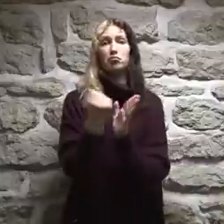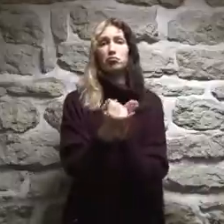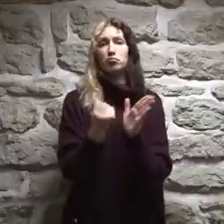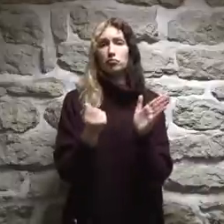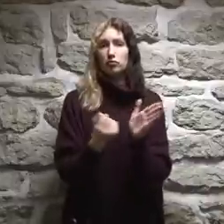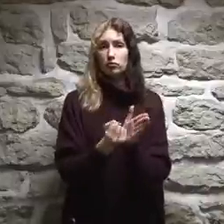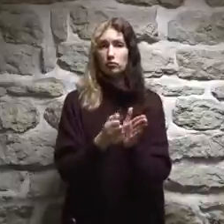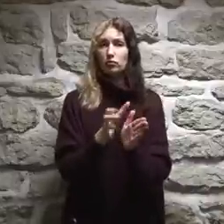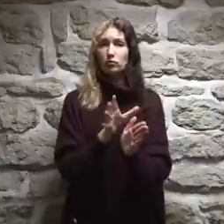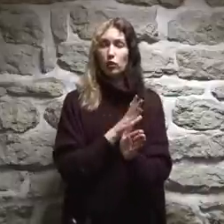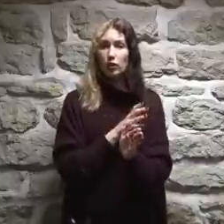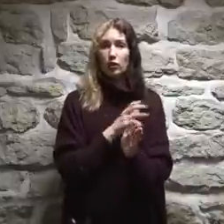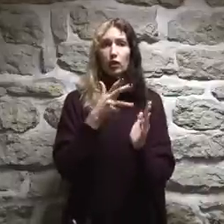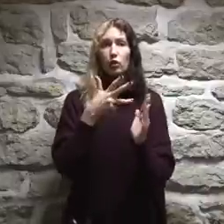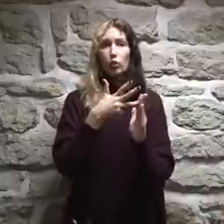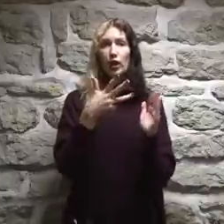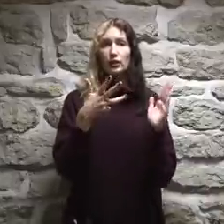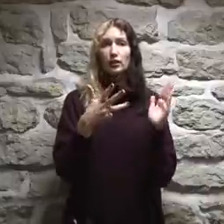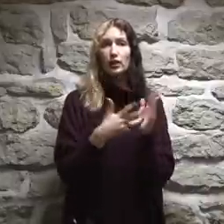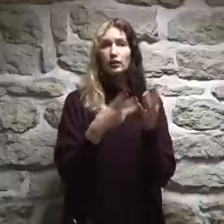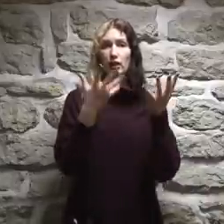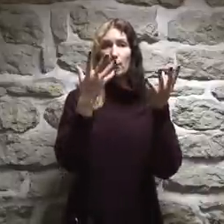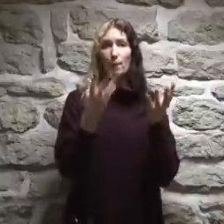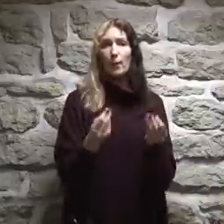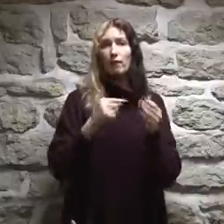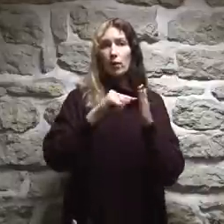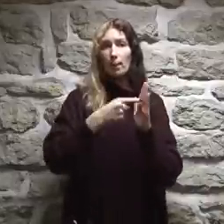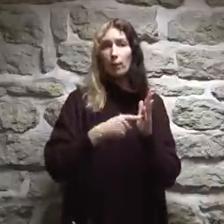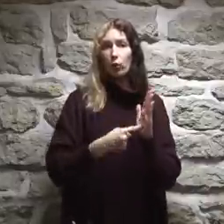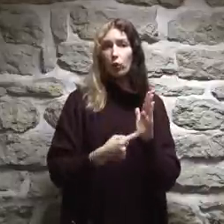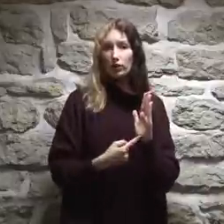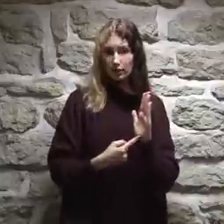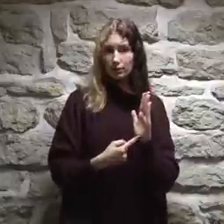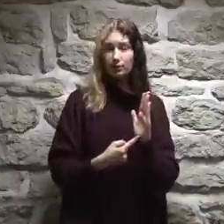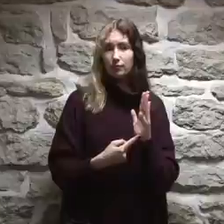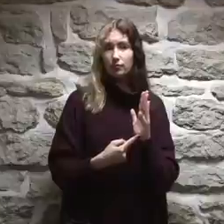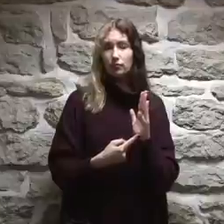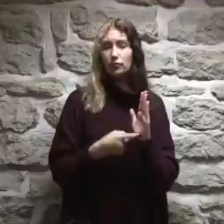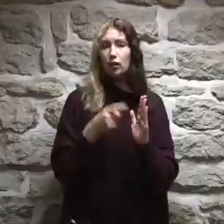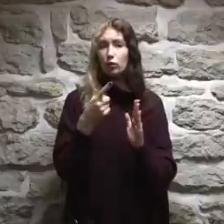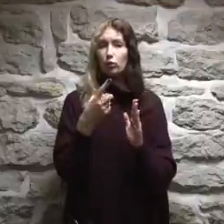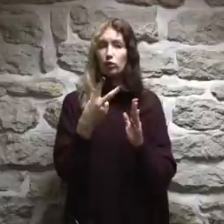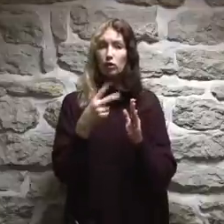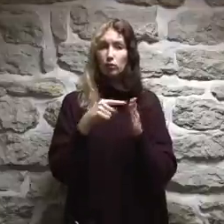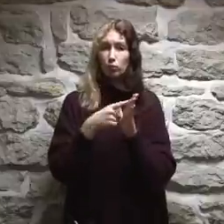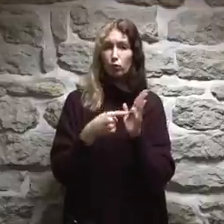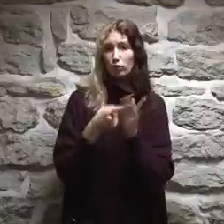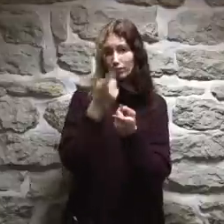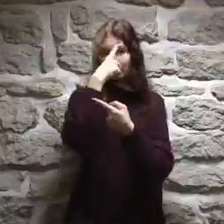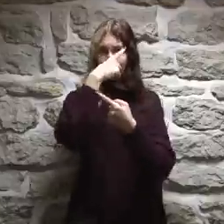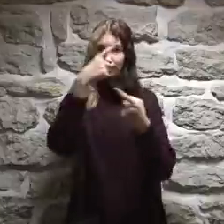siis 19 päevakorra punkti, paari asja toon esile.